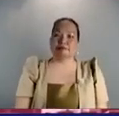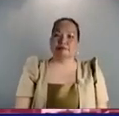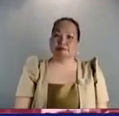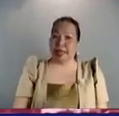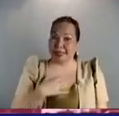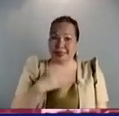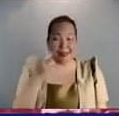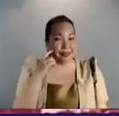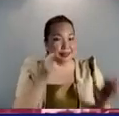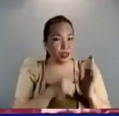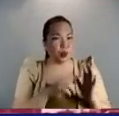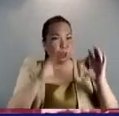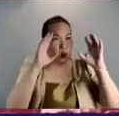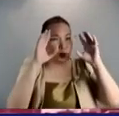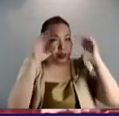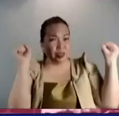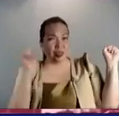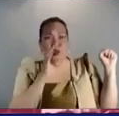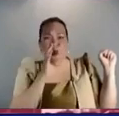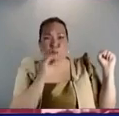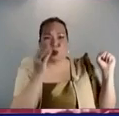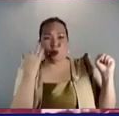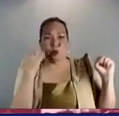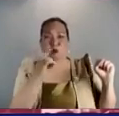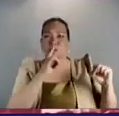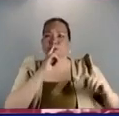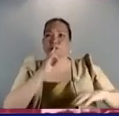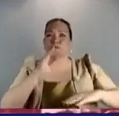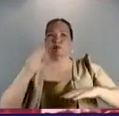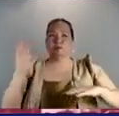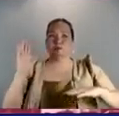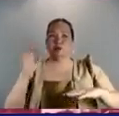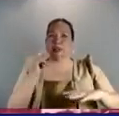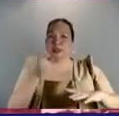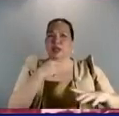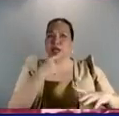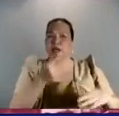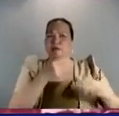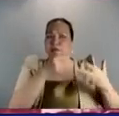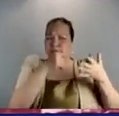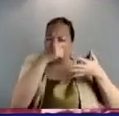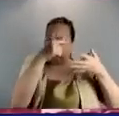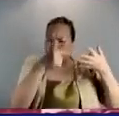yung mga pangulo na sa inaugural address pa lamang ay sinasabi na agad nila lay down na